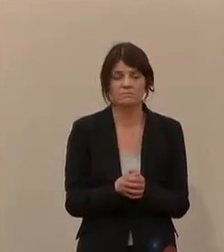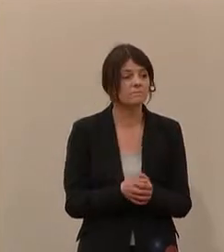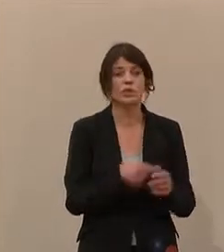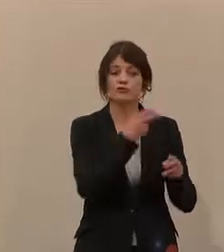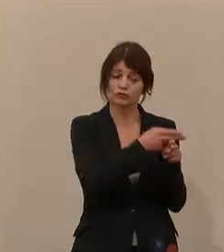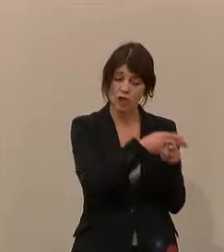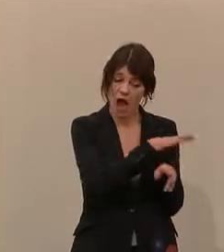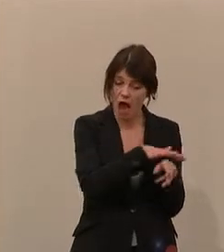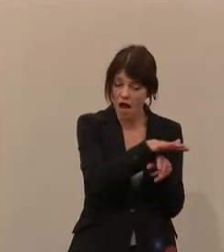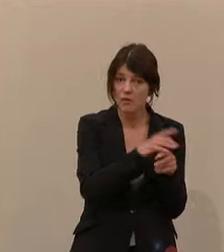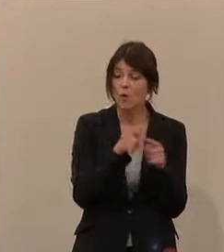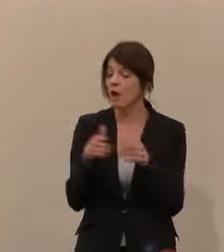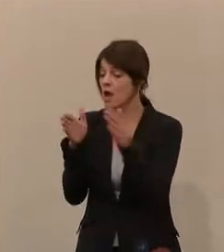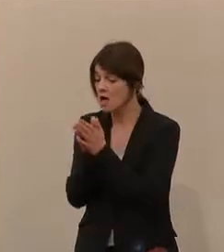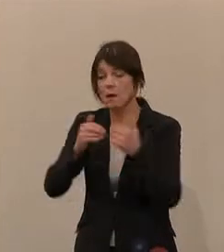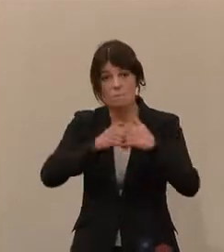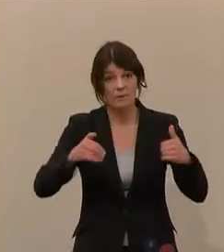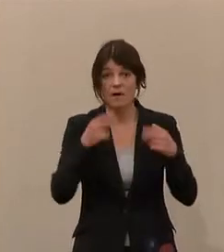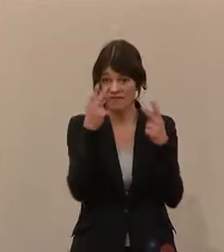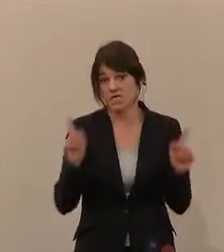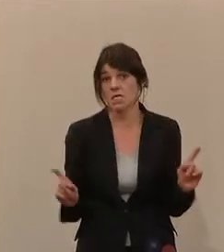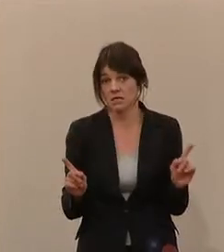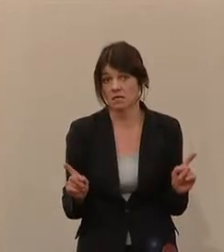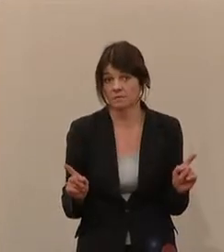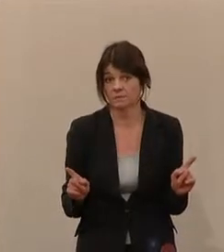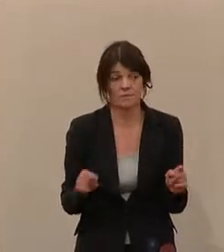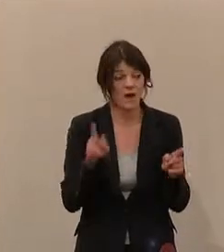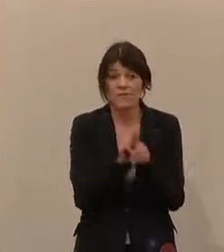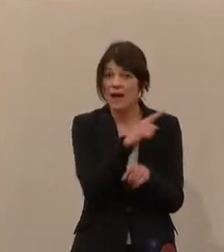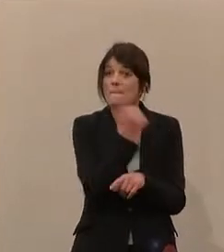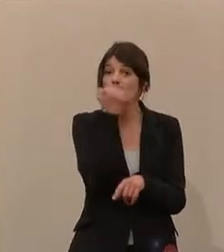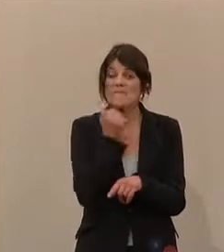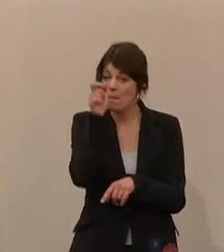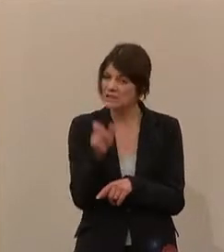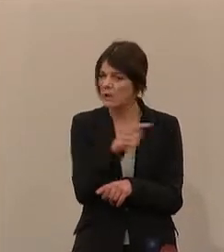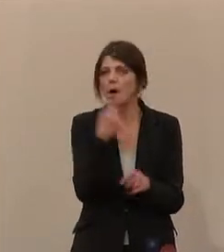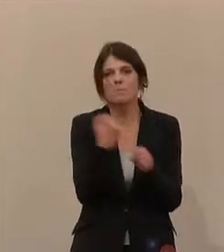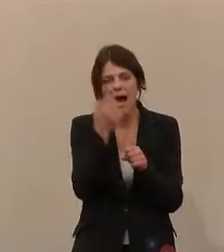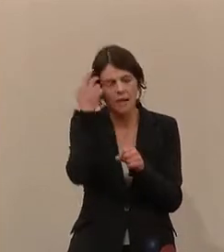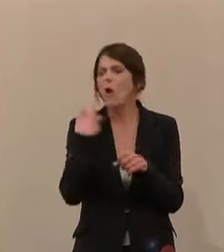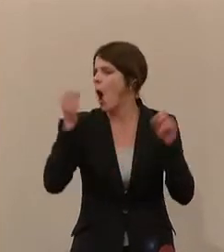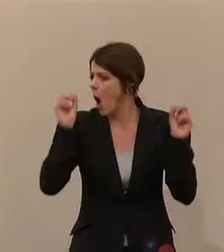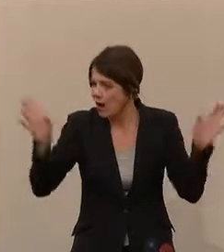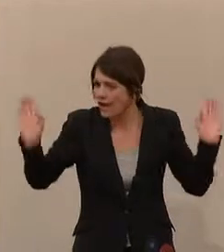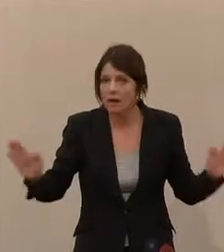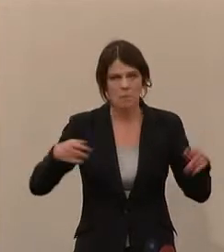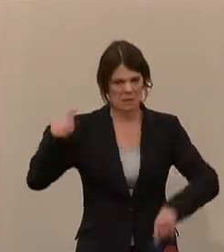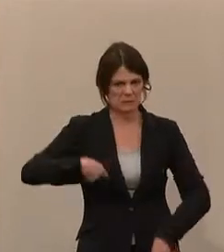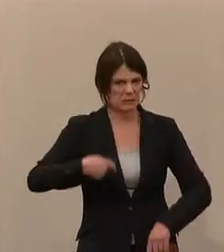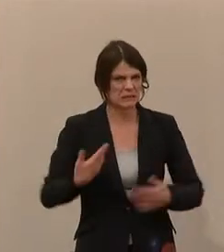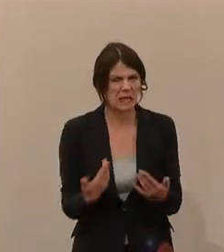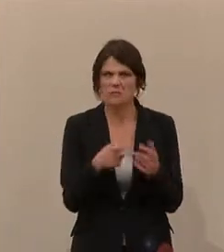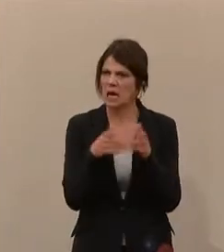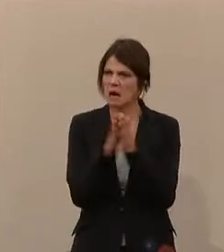Kirche wahrgenommen werden muss. Und letztendlich, wenn er das als Privatperson macht, ist das alles okay. Aber als Präsident